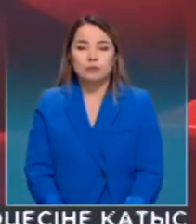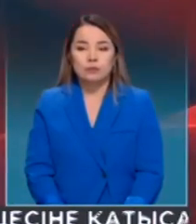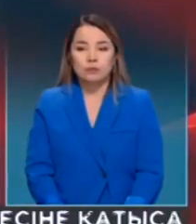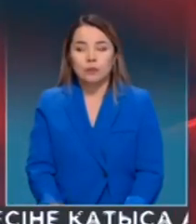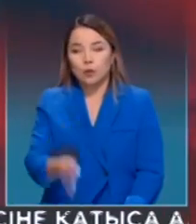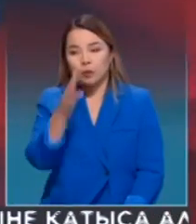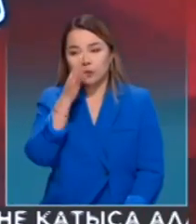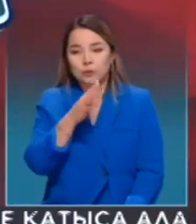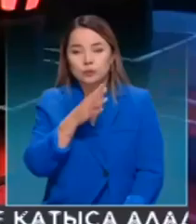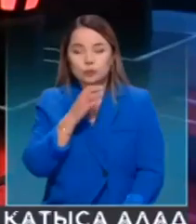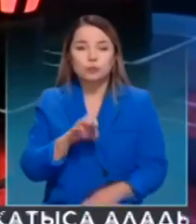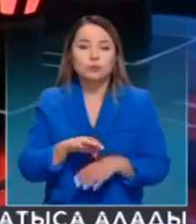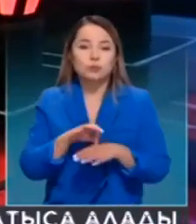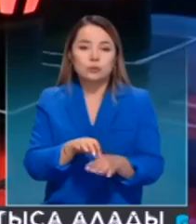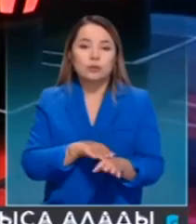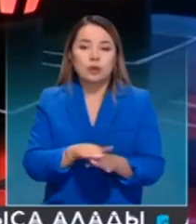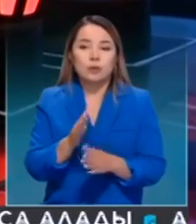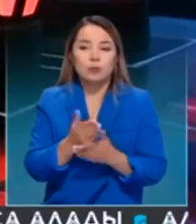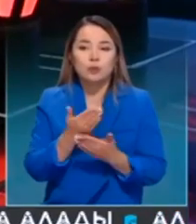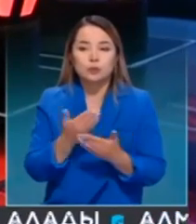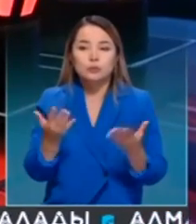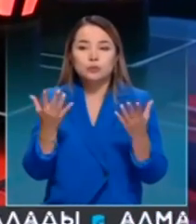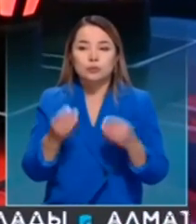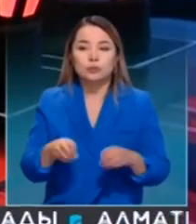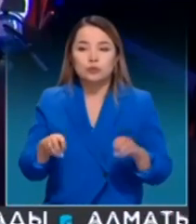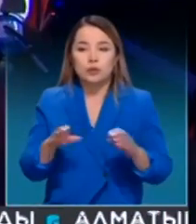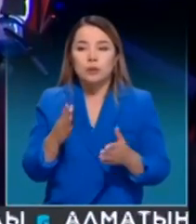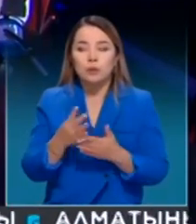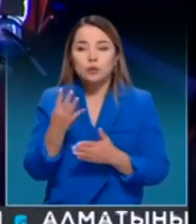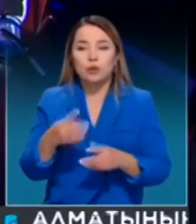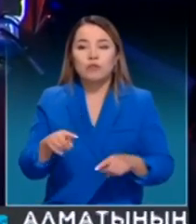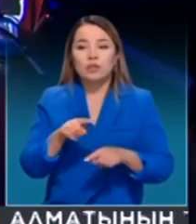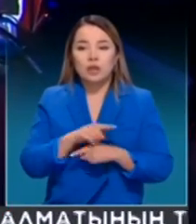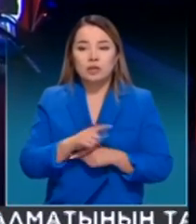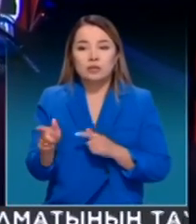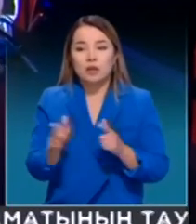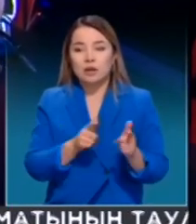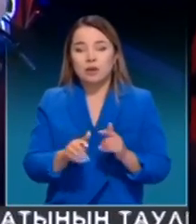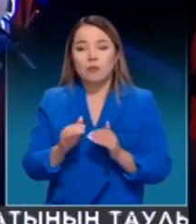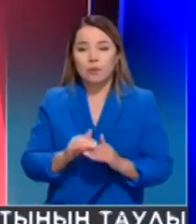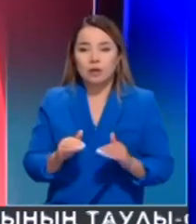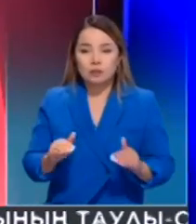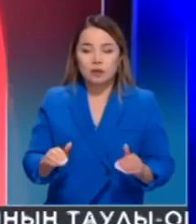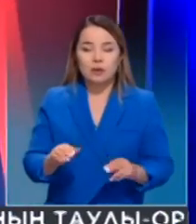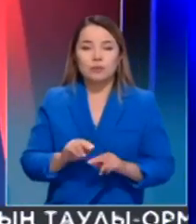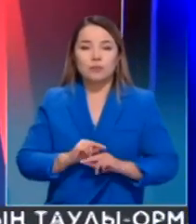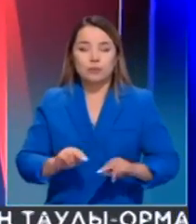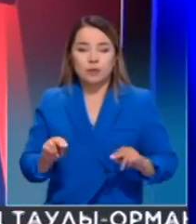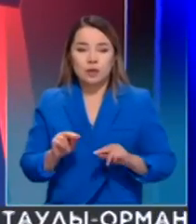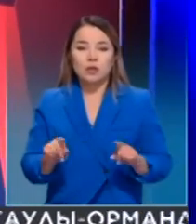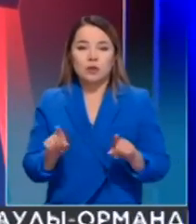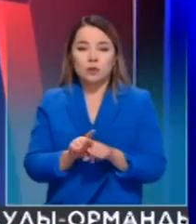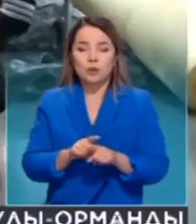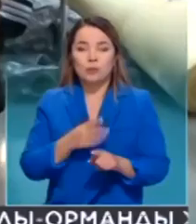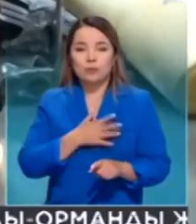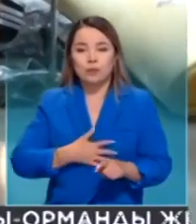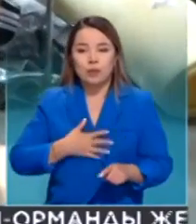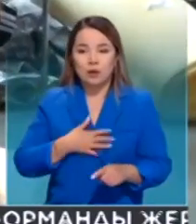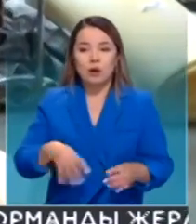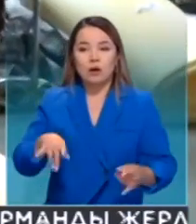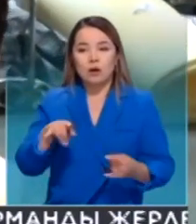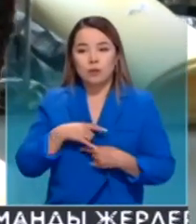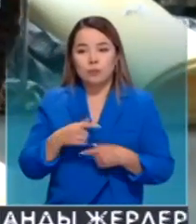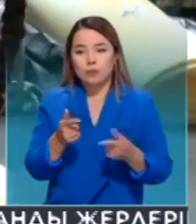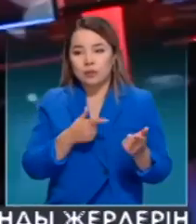4 айға созылған жобаның соңғы шешуші күні. 4 финалист дайындық үстінде. Балалар да, тәлімгерлер де қобалжулы. Костюмдерін